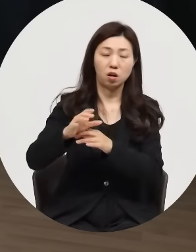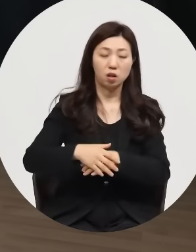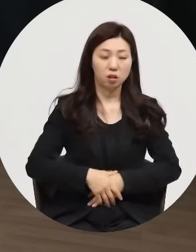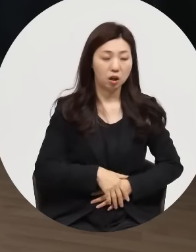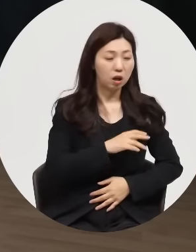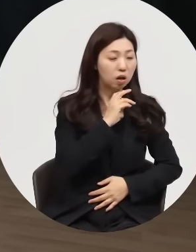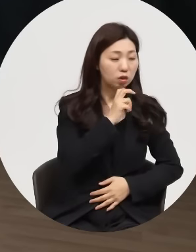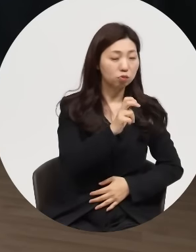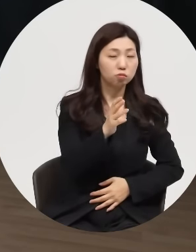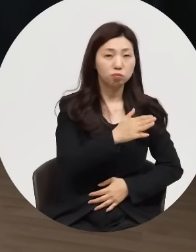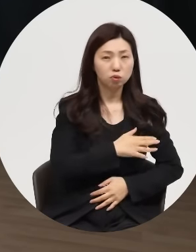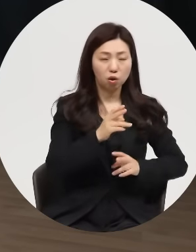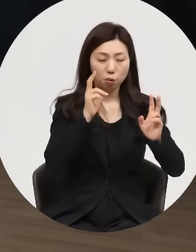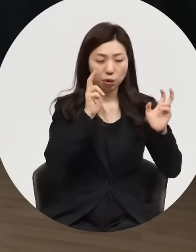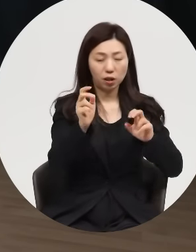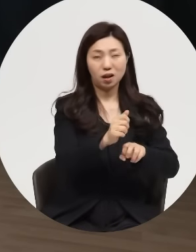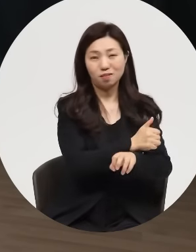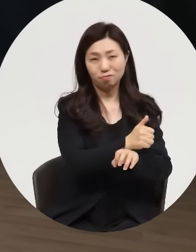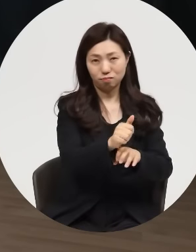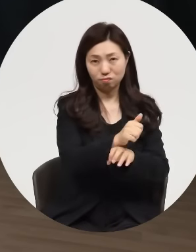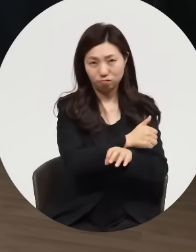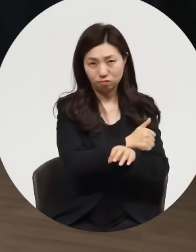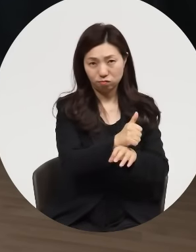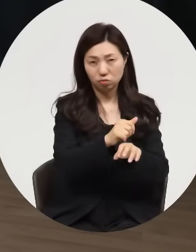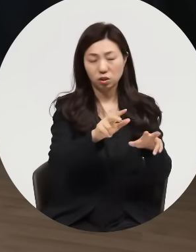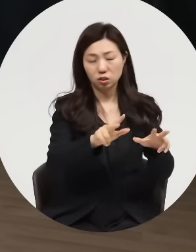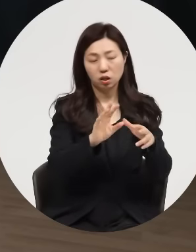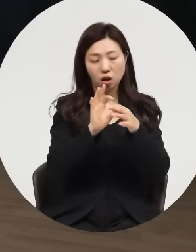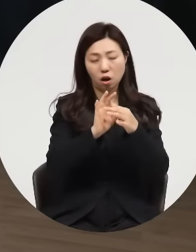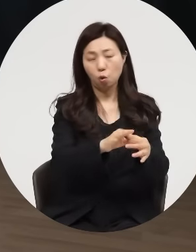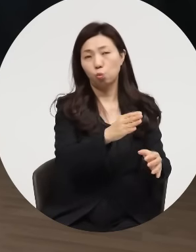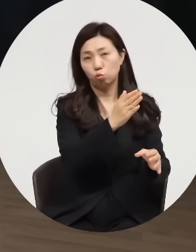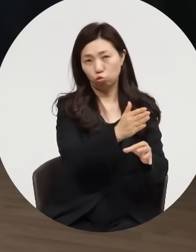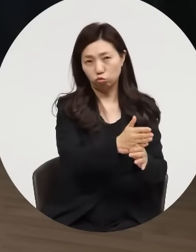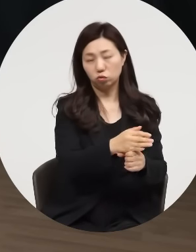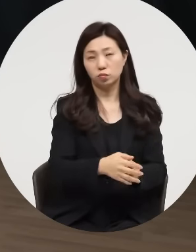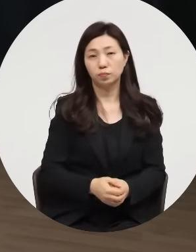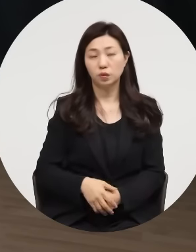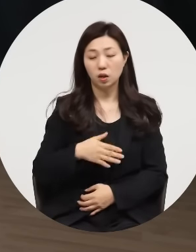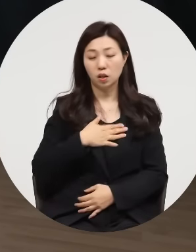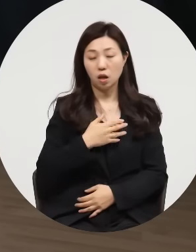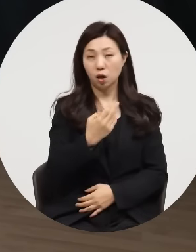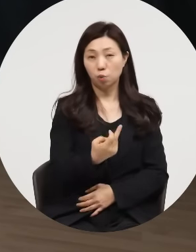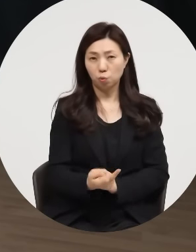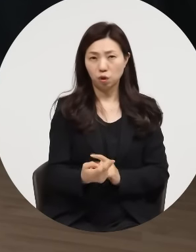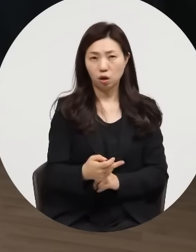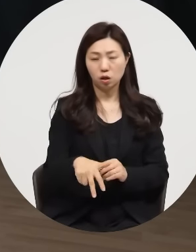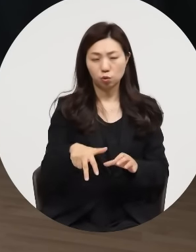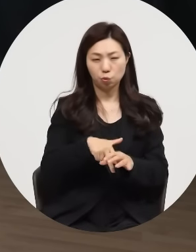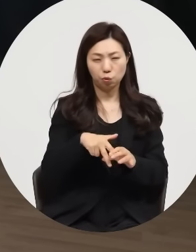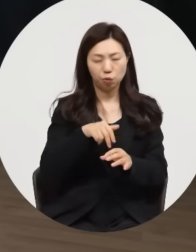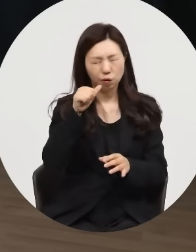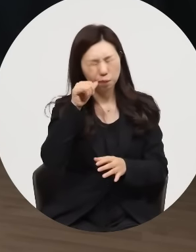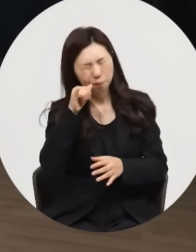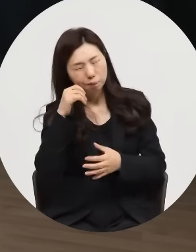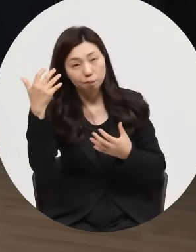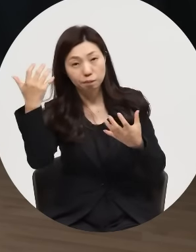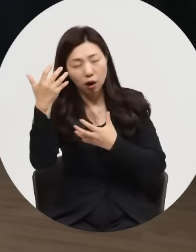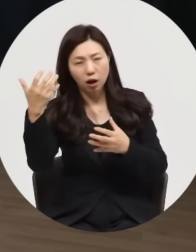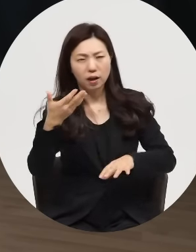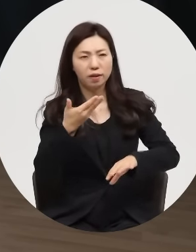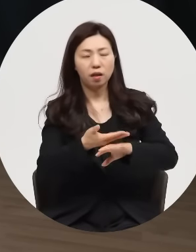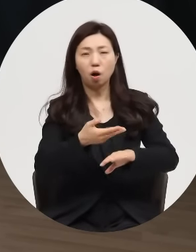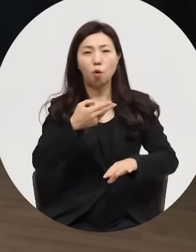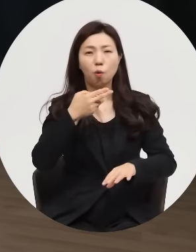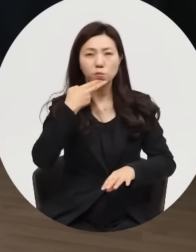저는 20살 때부터 직장을 다녔고 지금도 계속 다니고 있습니다. 제 동생은 종교에 빠져서 다른